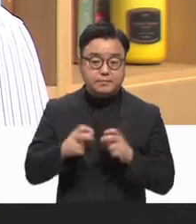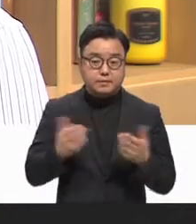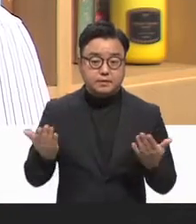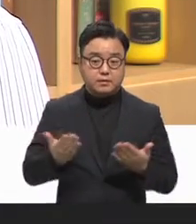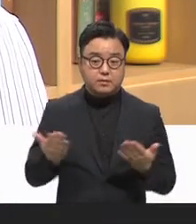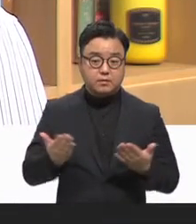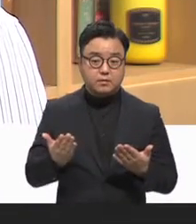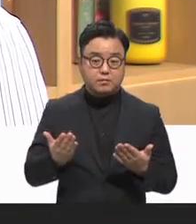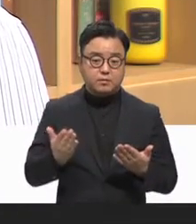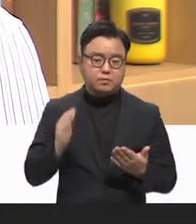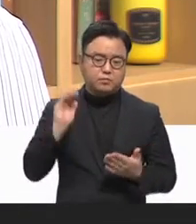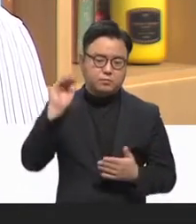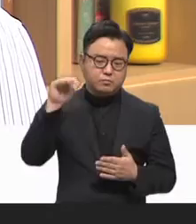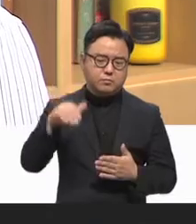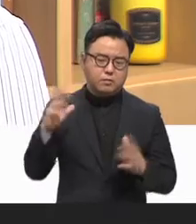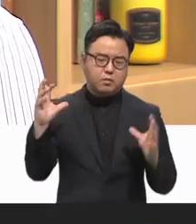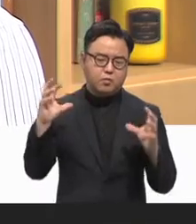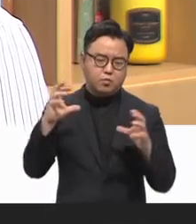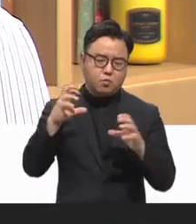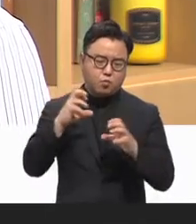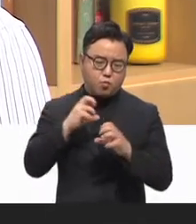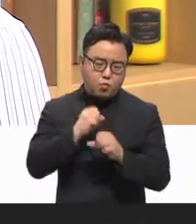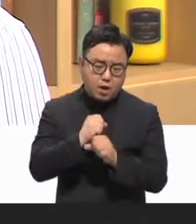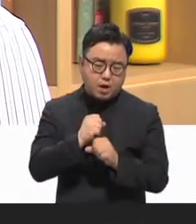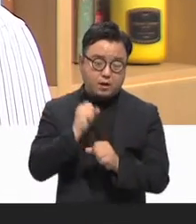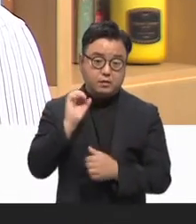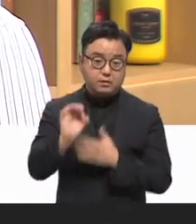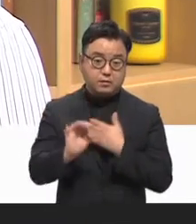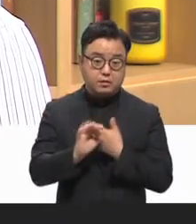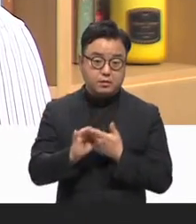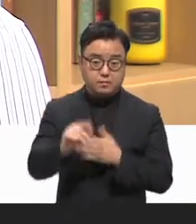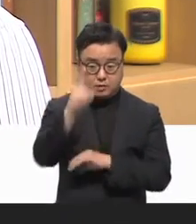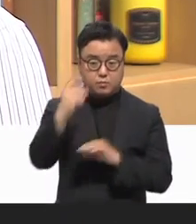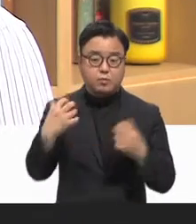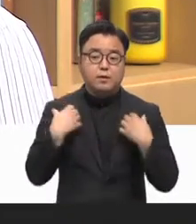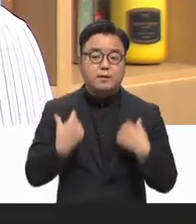발전마루 men 정부에서도 빨리 그거를